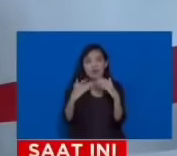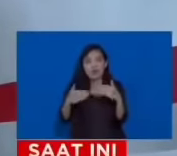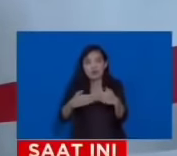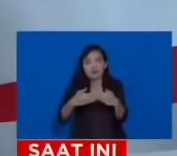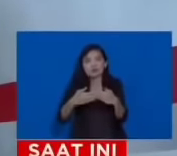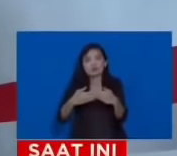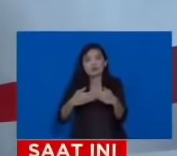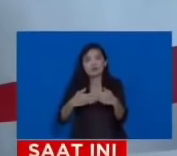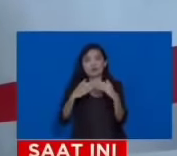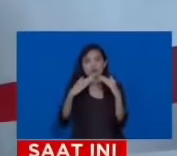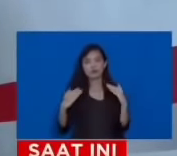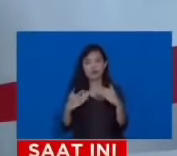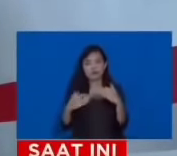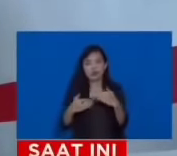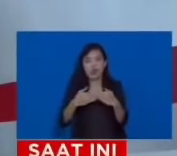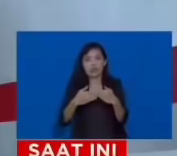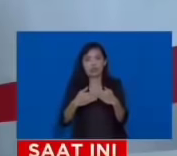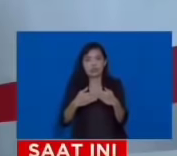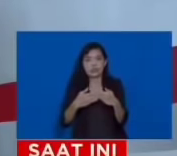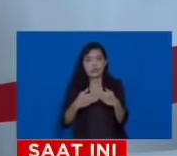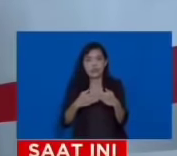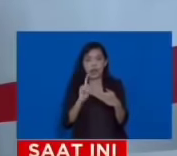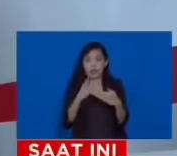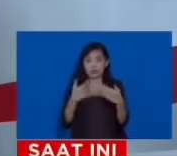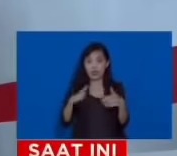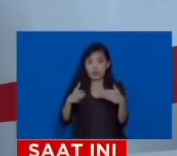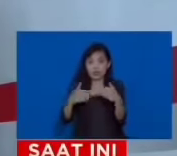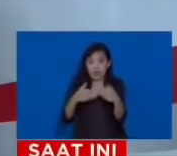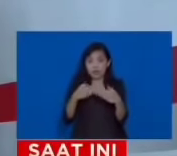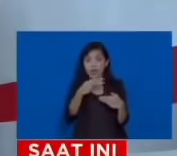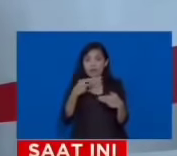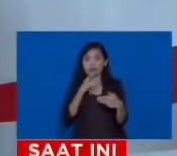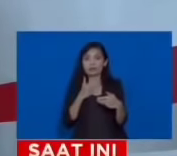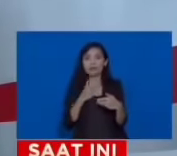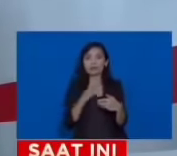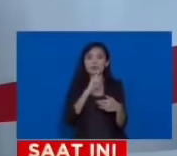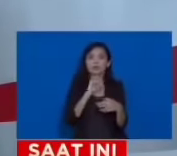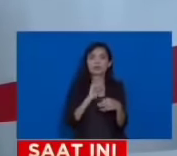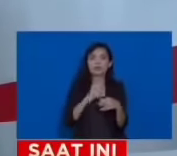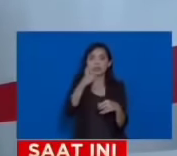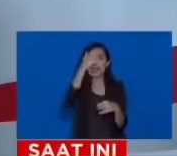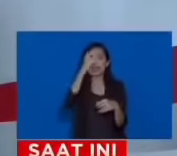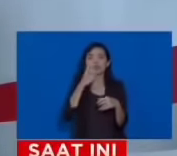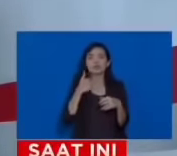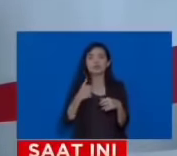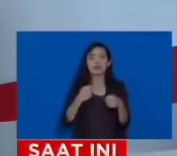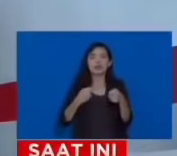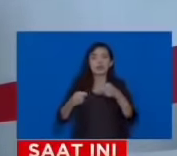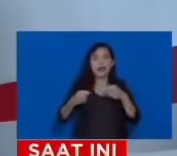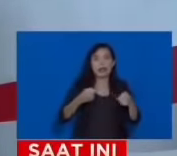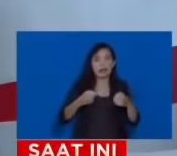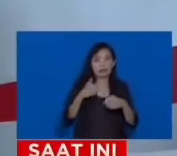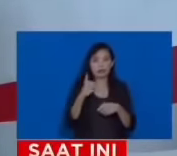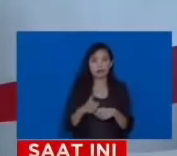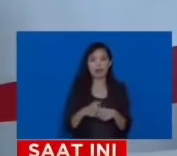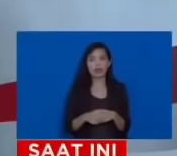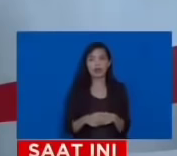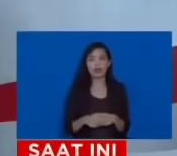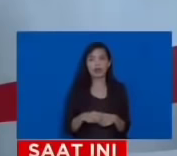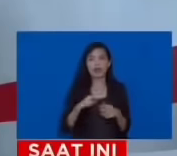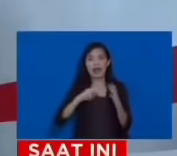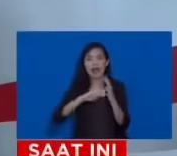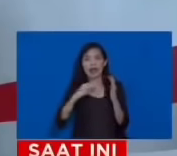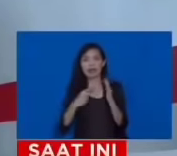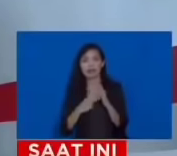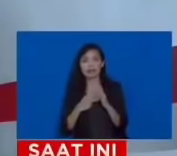pengendalian penyakit ini. Oleh karena itu, mulai hari ini, sesuai dengan